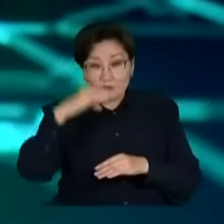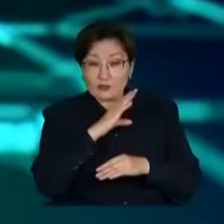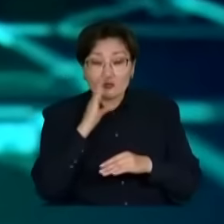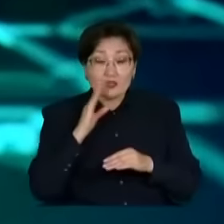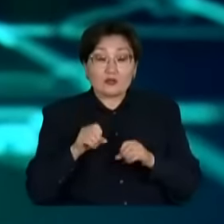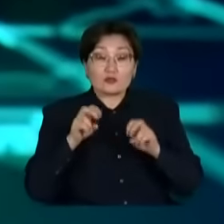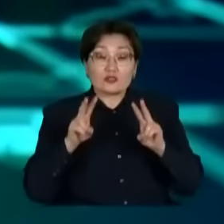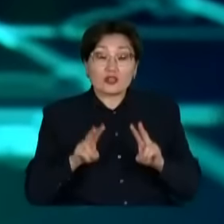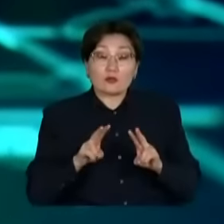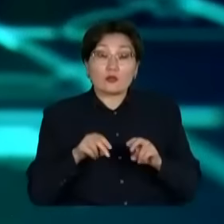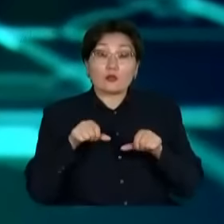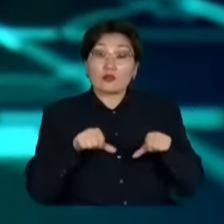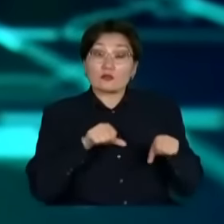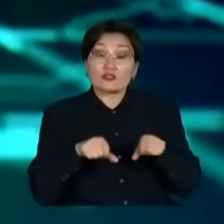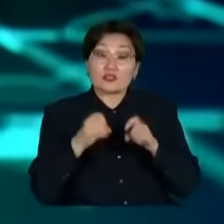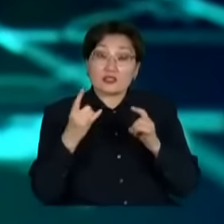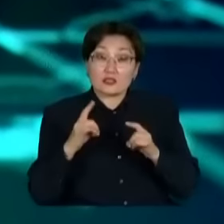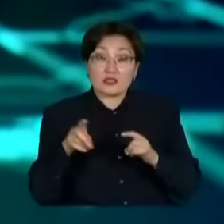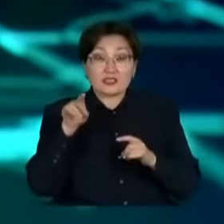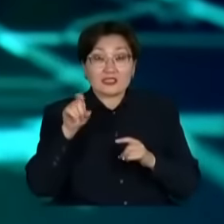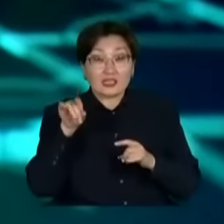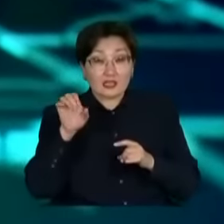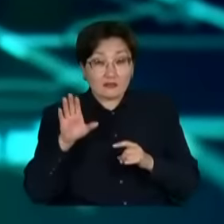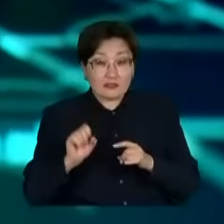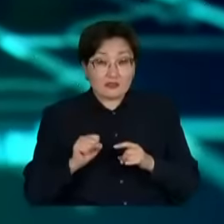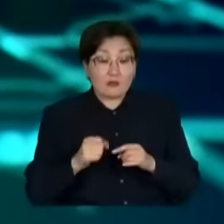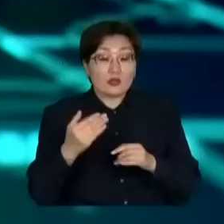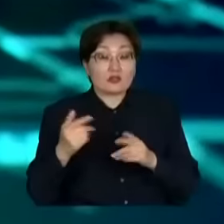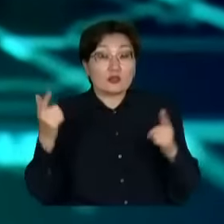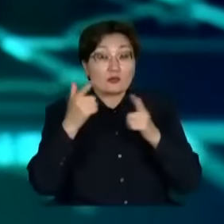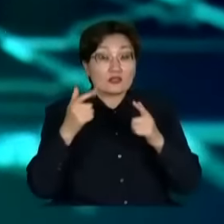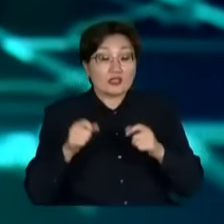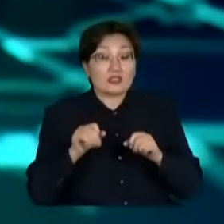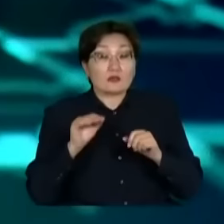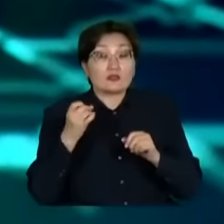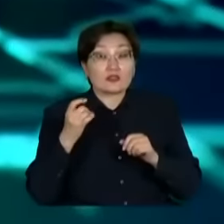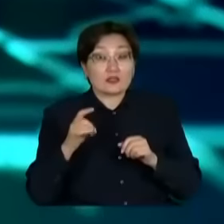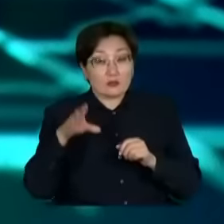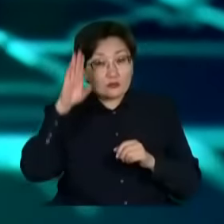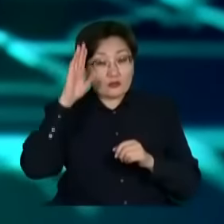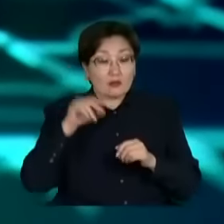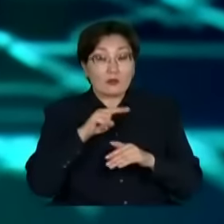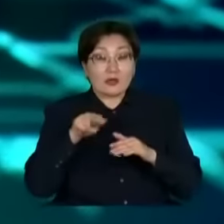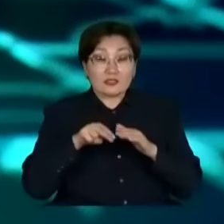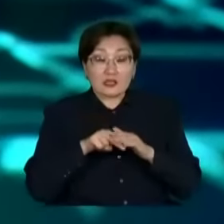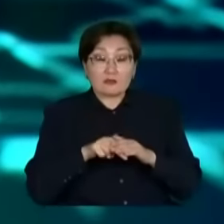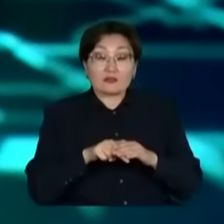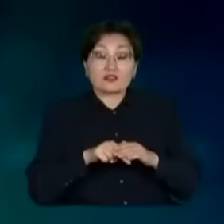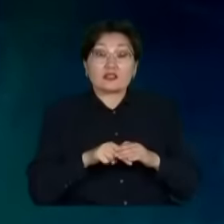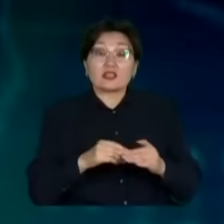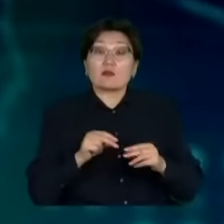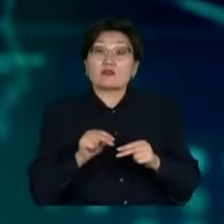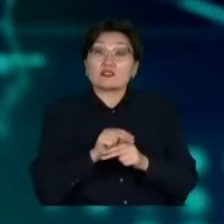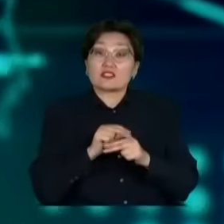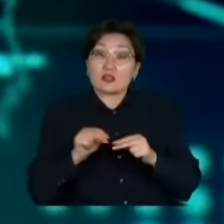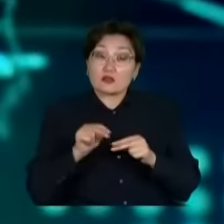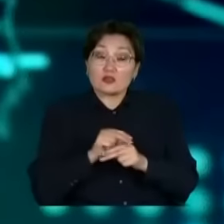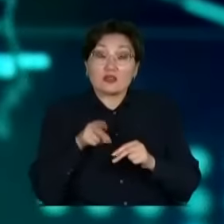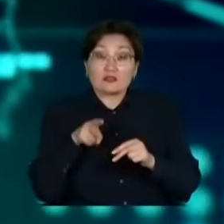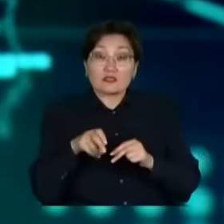уполномоченный по правам ребёнка Динара Закиева по её данным несовершеннолетний находился под патронатный воспитанием